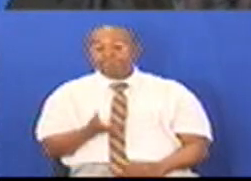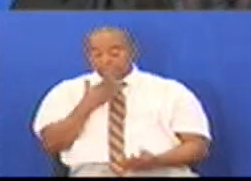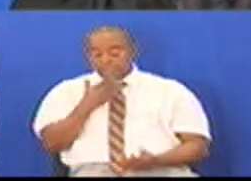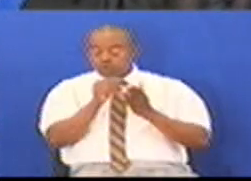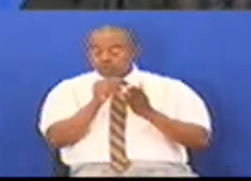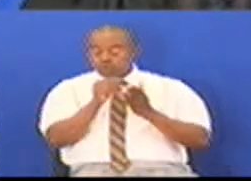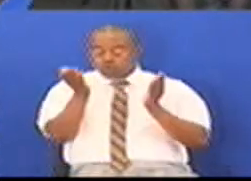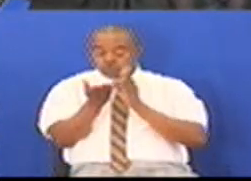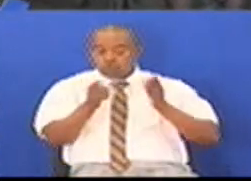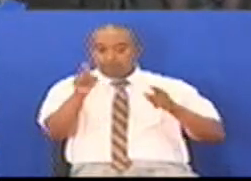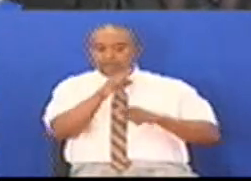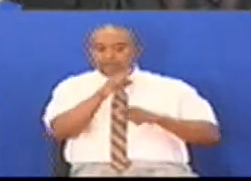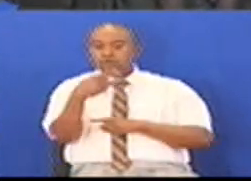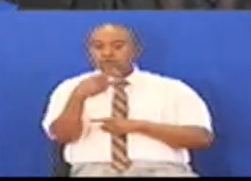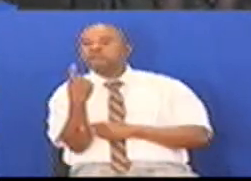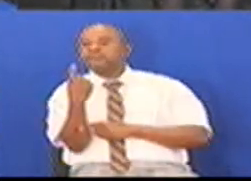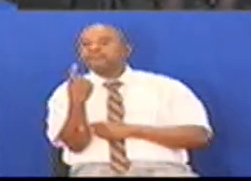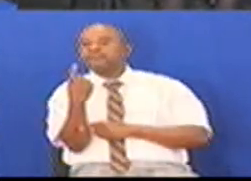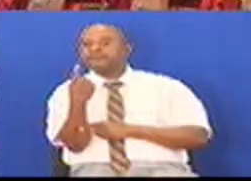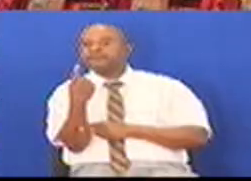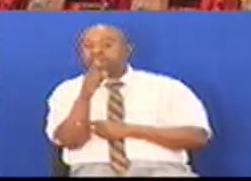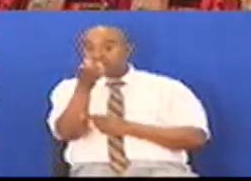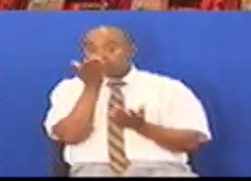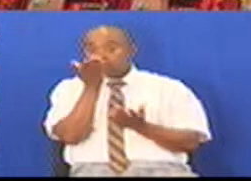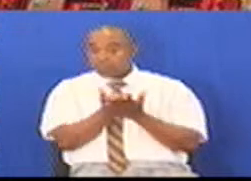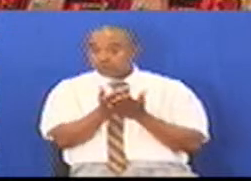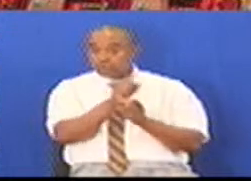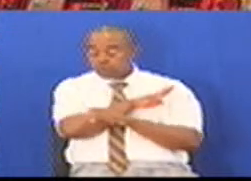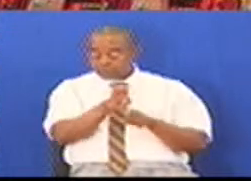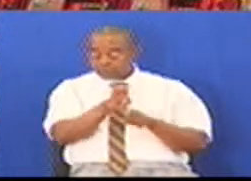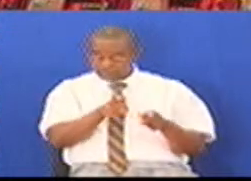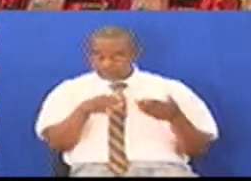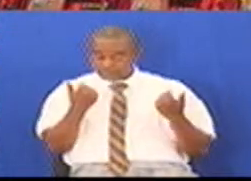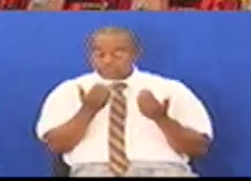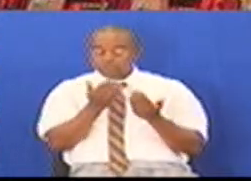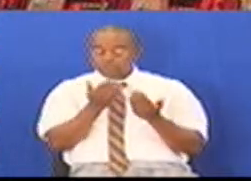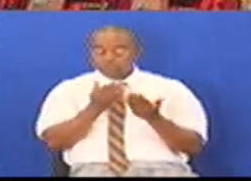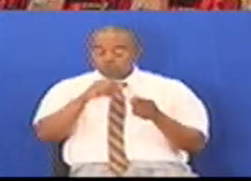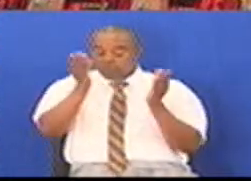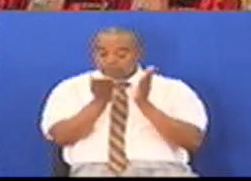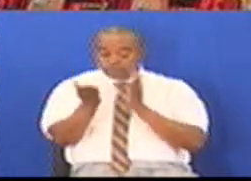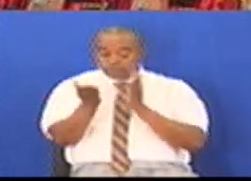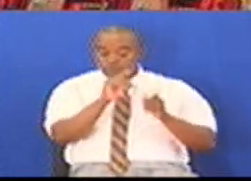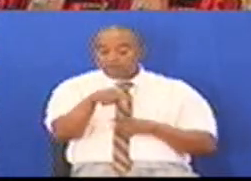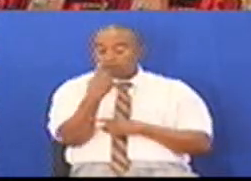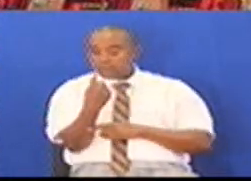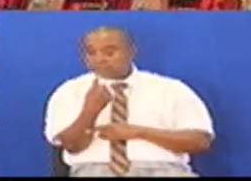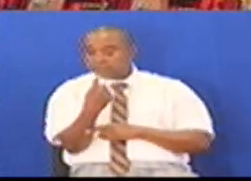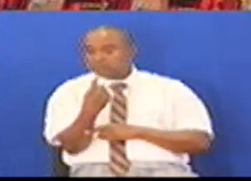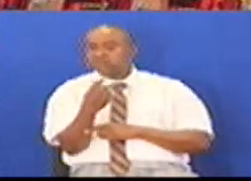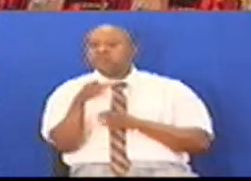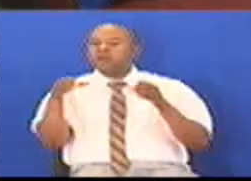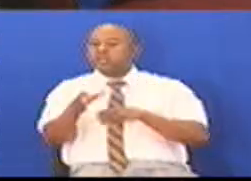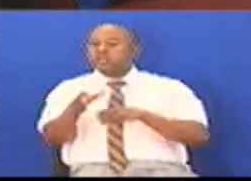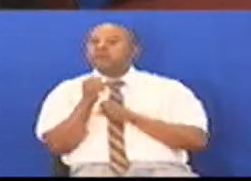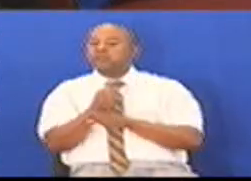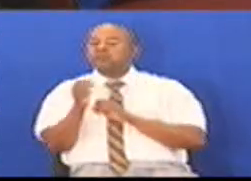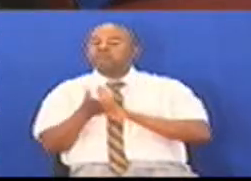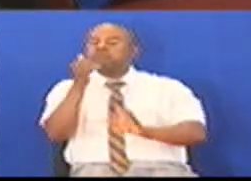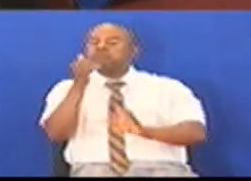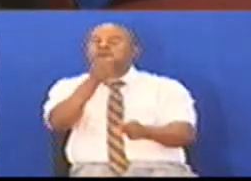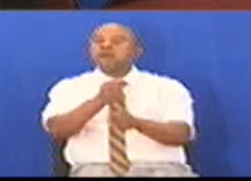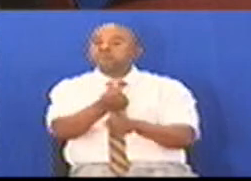kwanza. Mswada huo Finance Bill 2020 umeshasomwa mara ya kwanza. Kamati ya bajeti, mwanze kufanyia